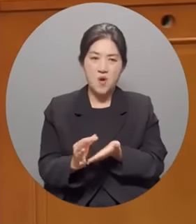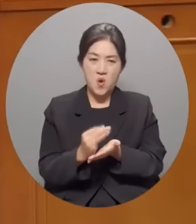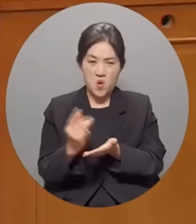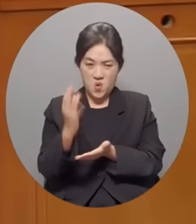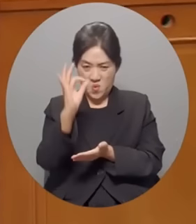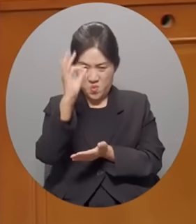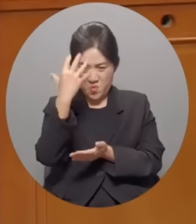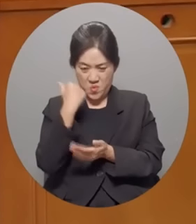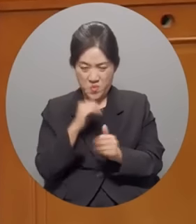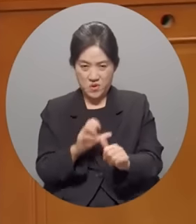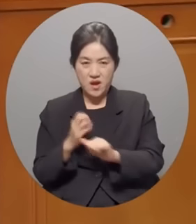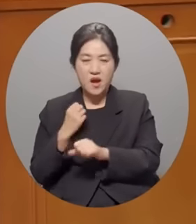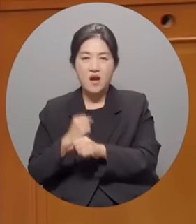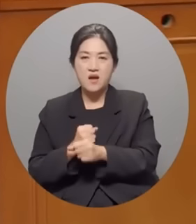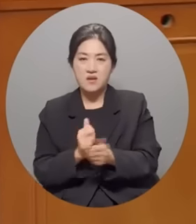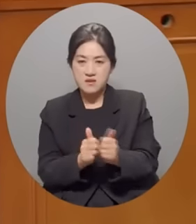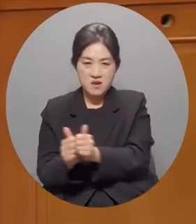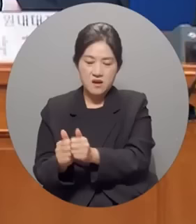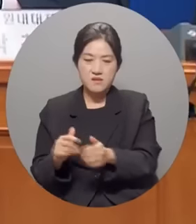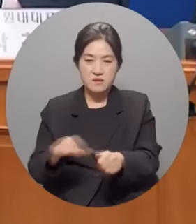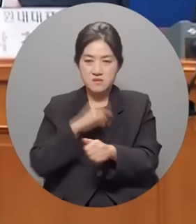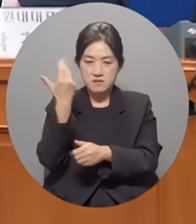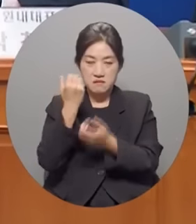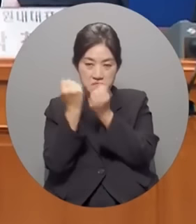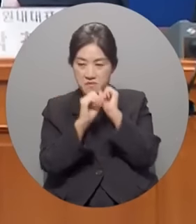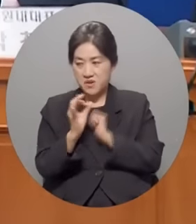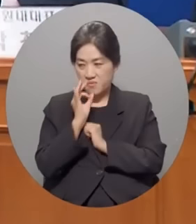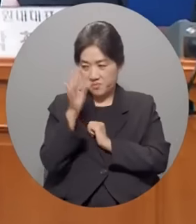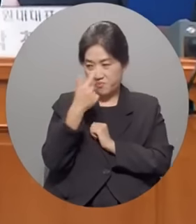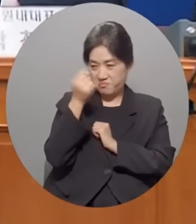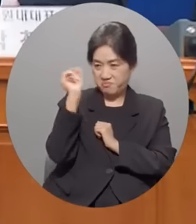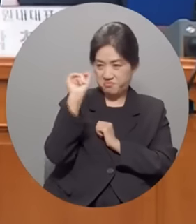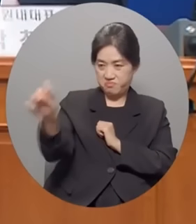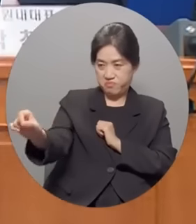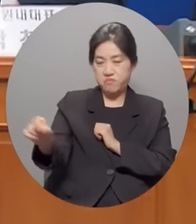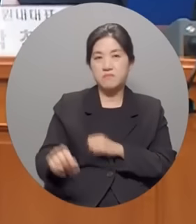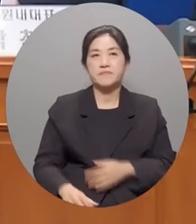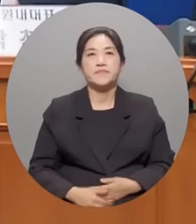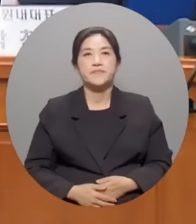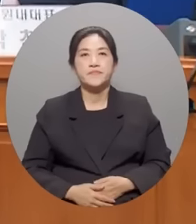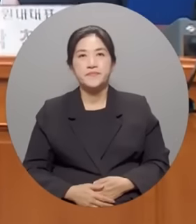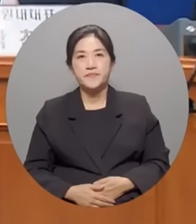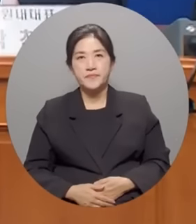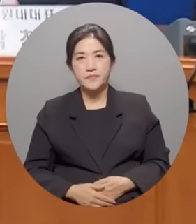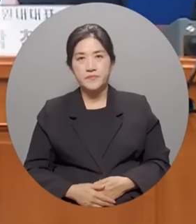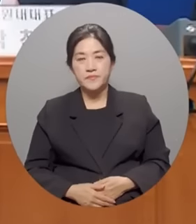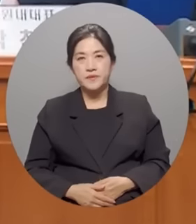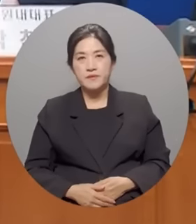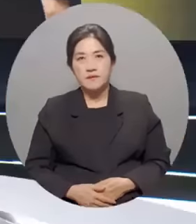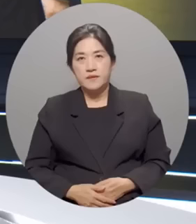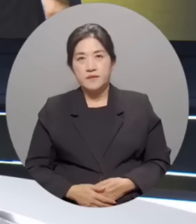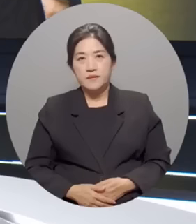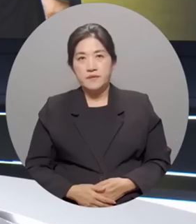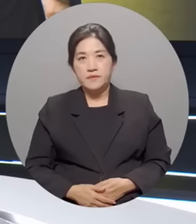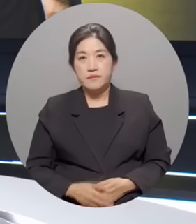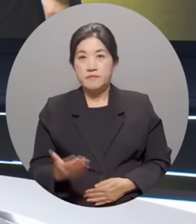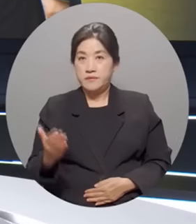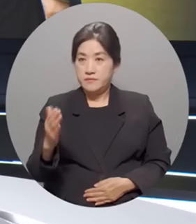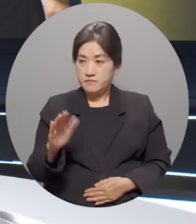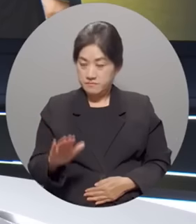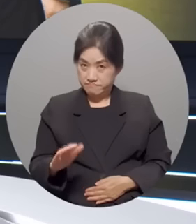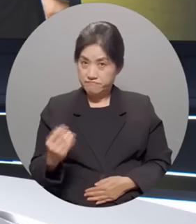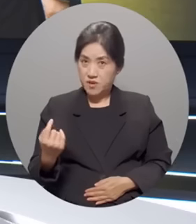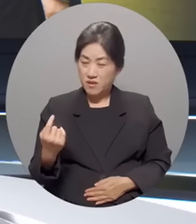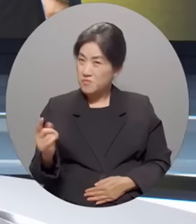데려와도 결코 특검을 못 피할 것이라고 꼬집었습니다 MBC 뉴스 재인입 그런데 어제